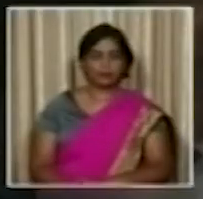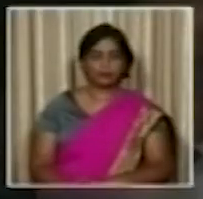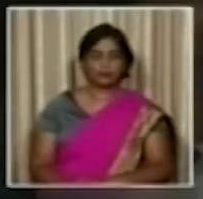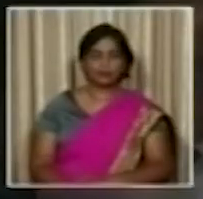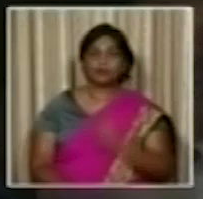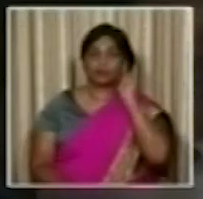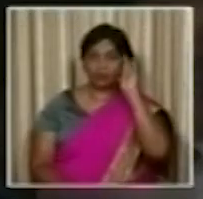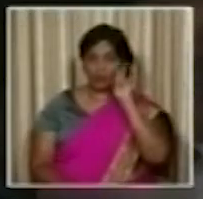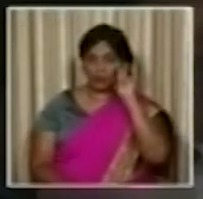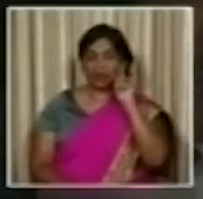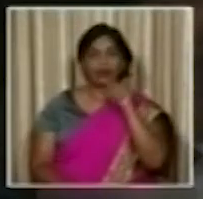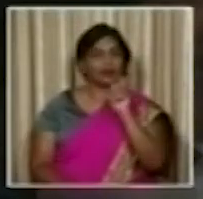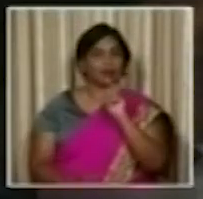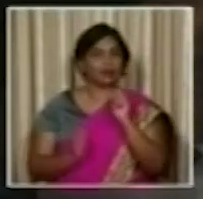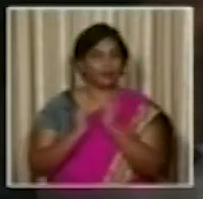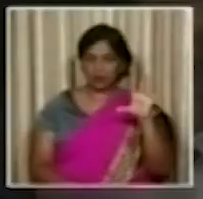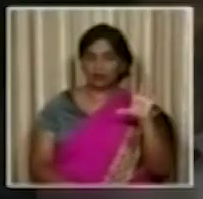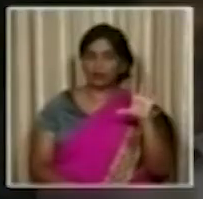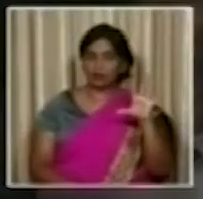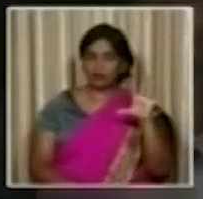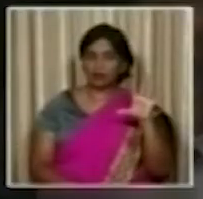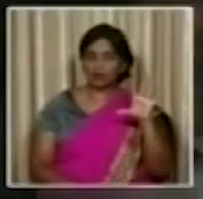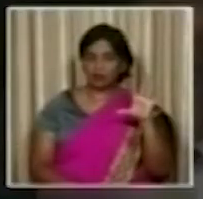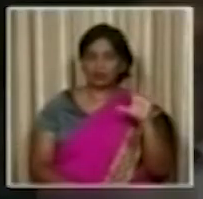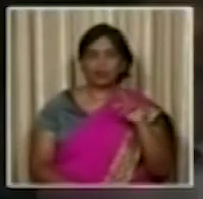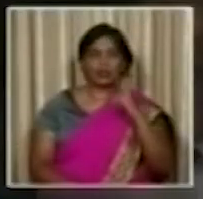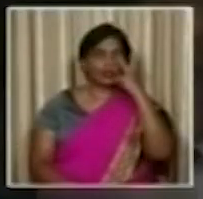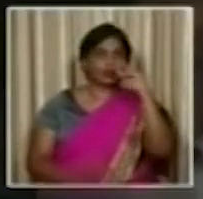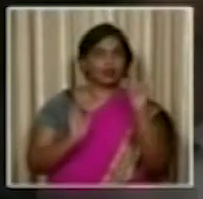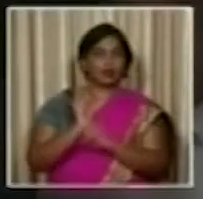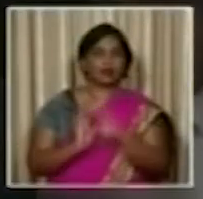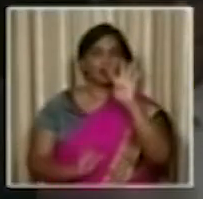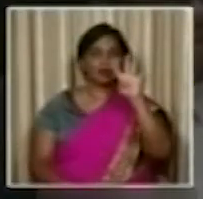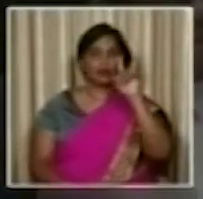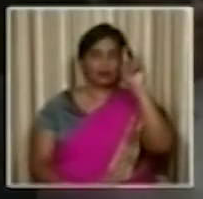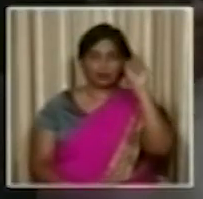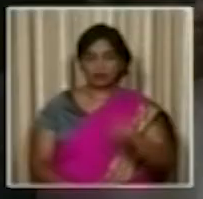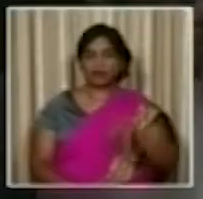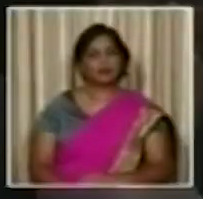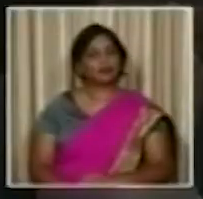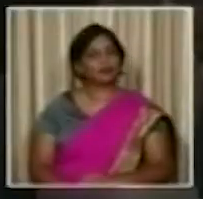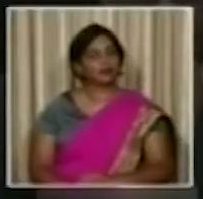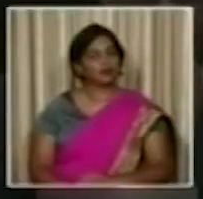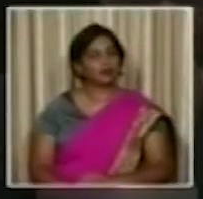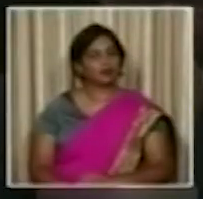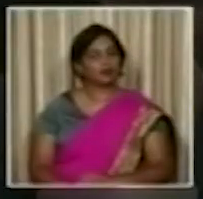2,62,922 ரூபாய் 100 ரூபாய் 42% அதிகரிப்பு. உதவி முகாமையாளர் பிரிவு 3 சம்பள அதிகரிப்பின் பின்னர்